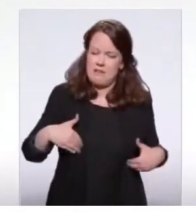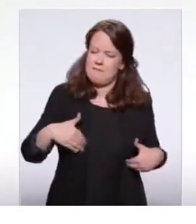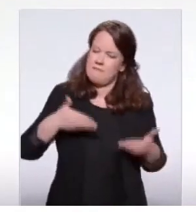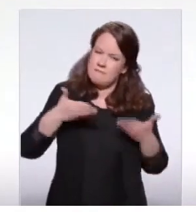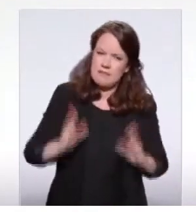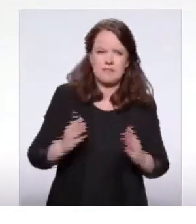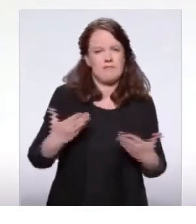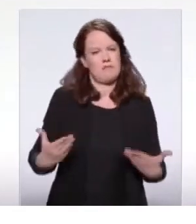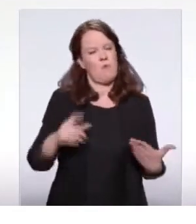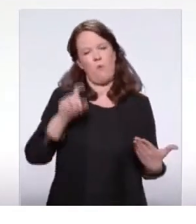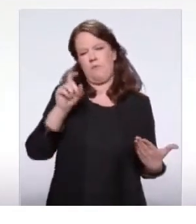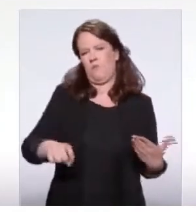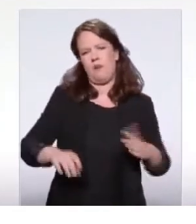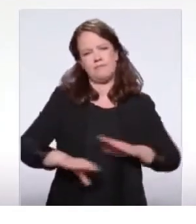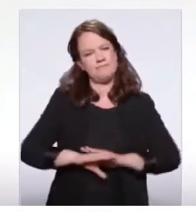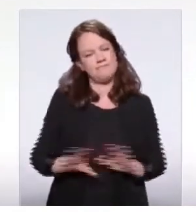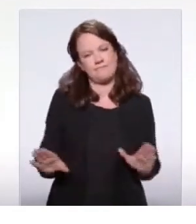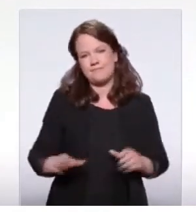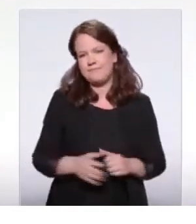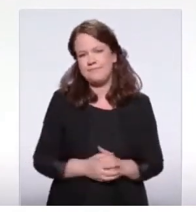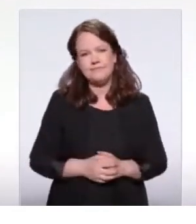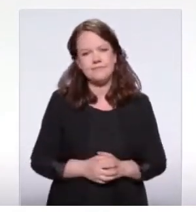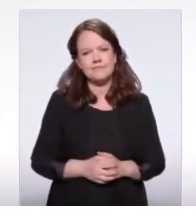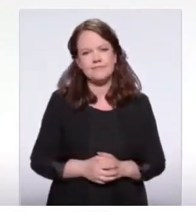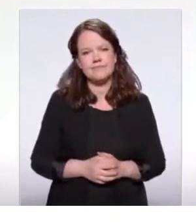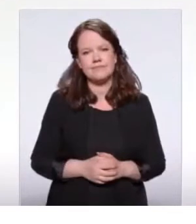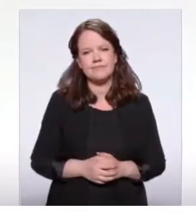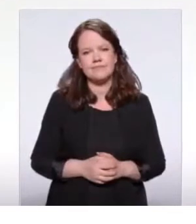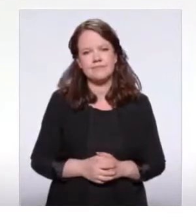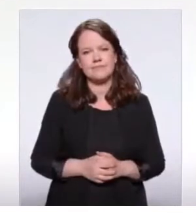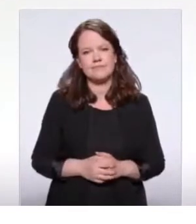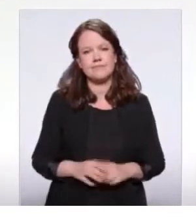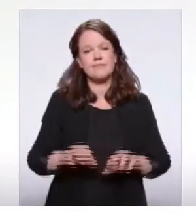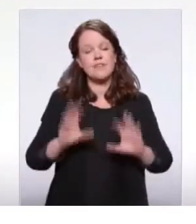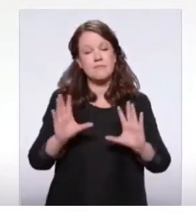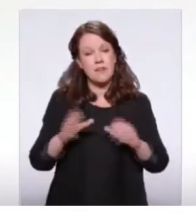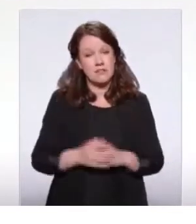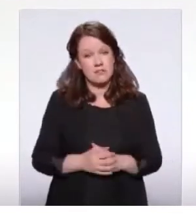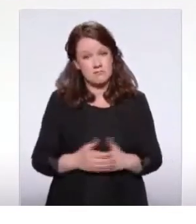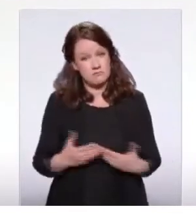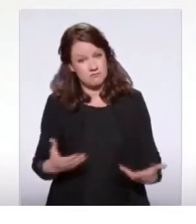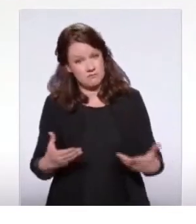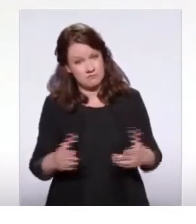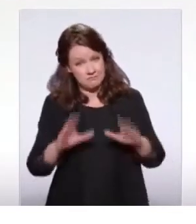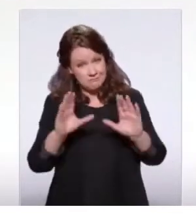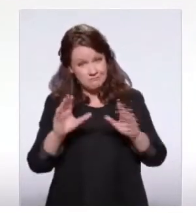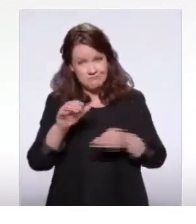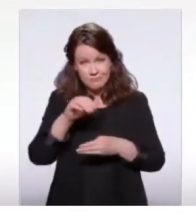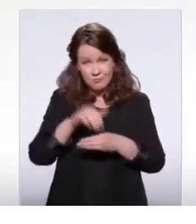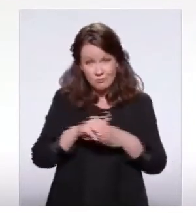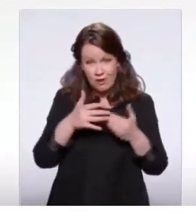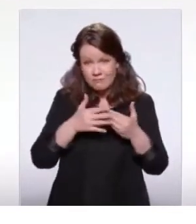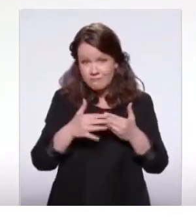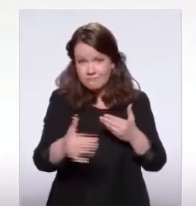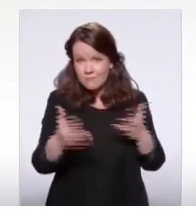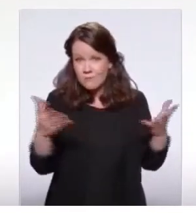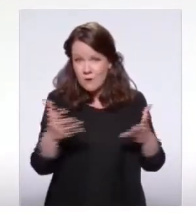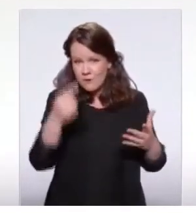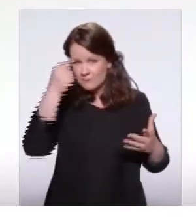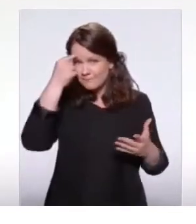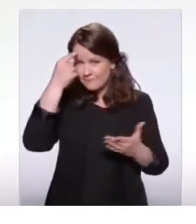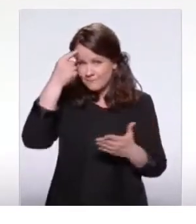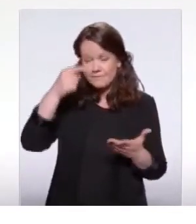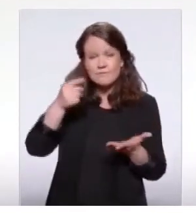maintenant. Mais je tiens en même temps à vous dire ce soir que grâce à la vaccination, la sortie de crise se dessine